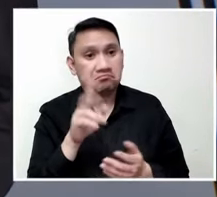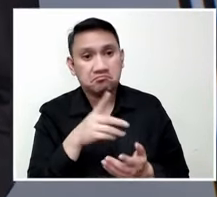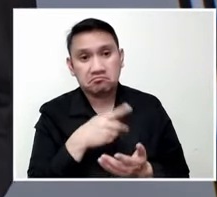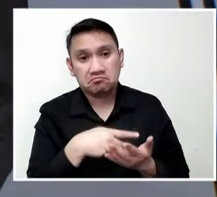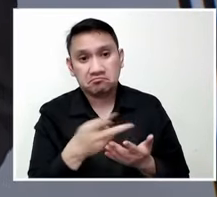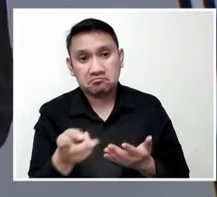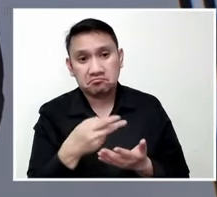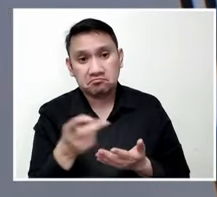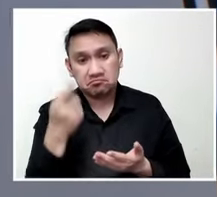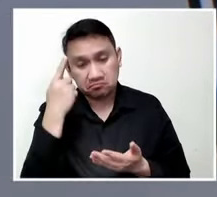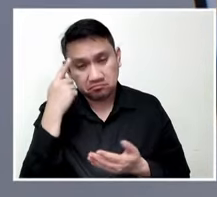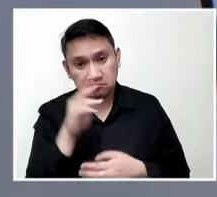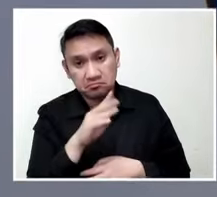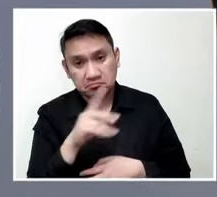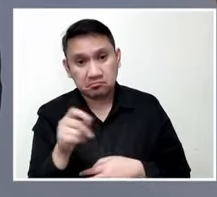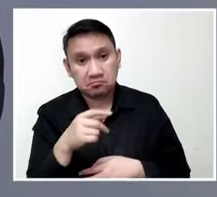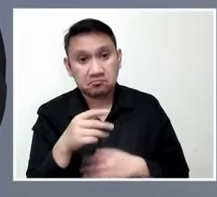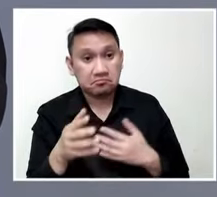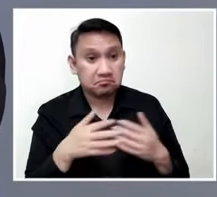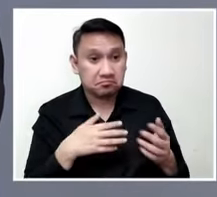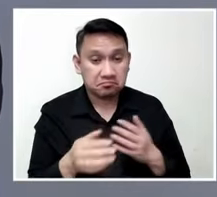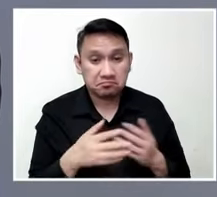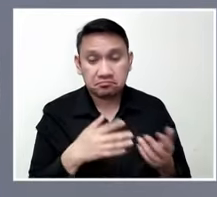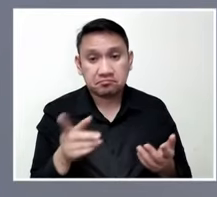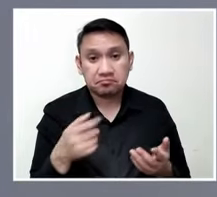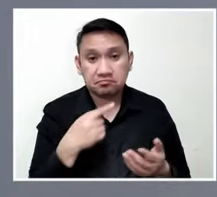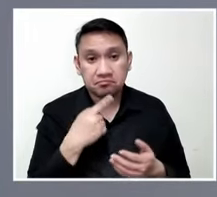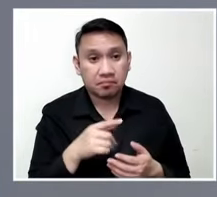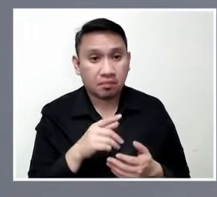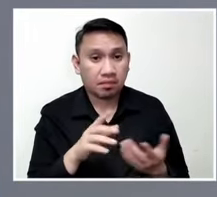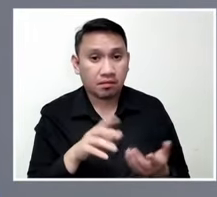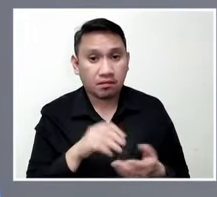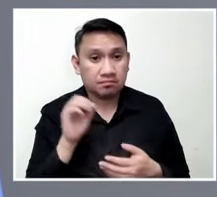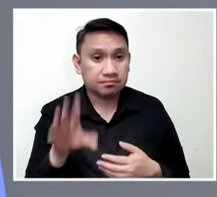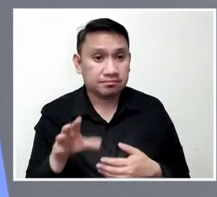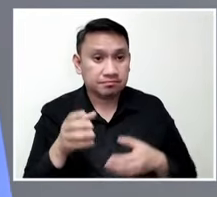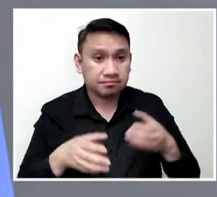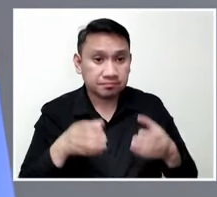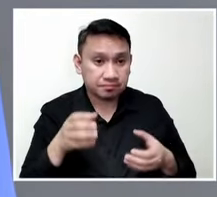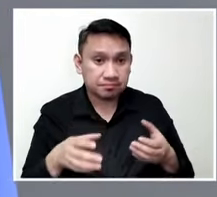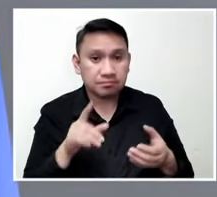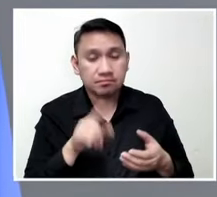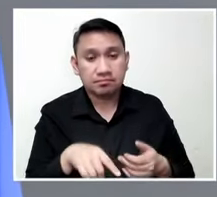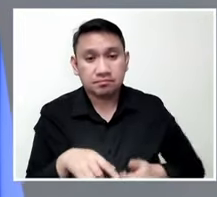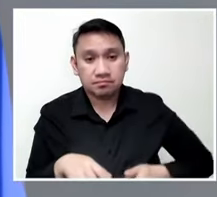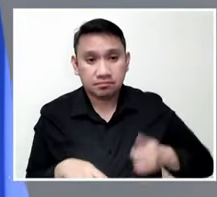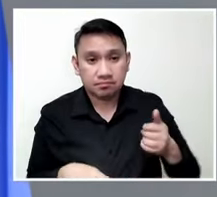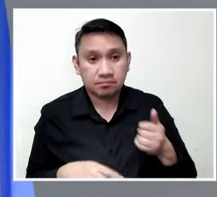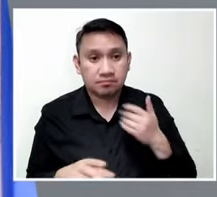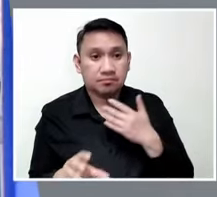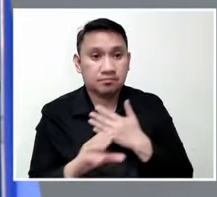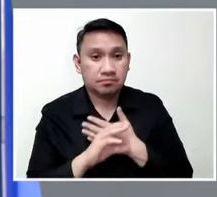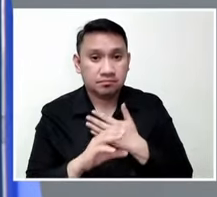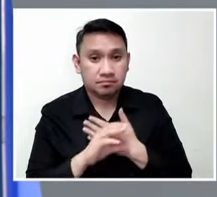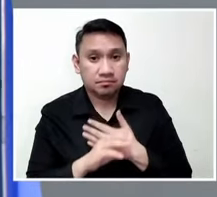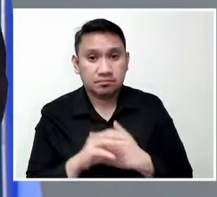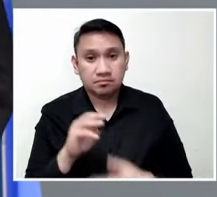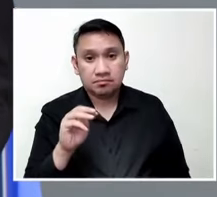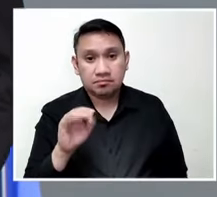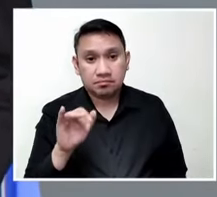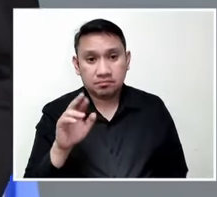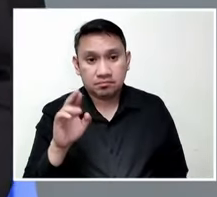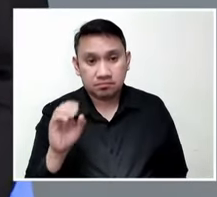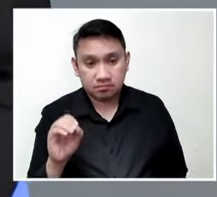2025 elections. Sa kabila nito, hindi naman binasura ng Korte ang napanalunang kontrata ng Miro